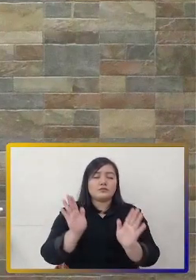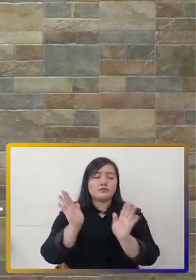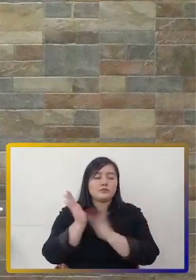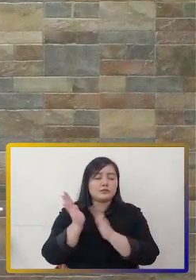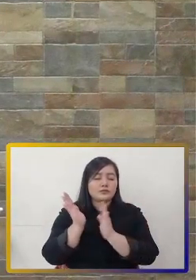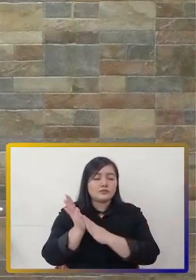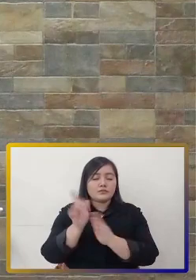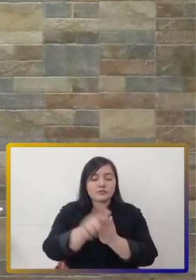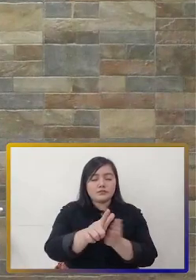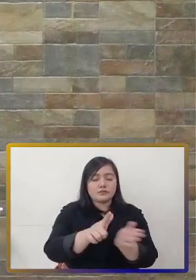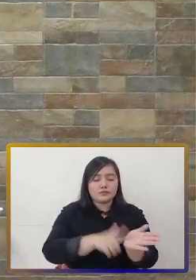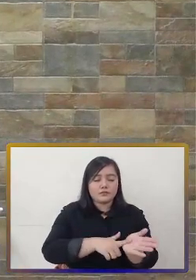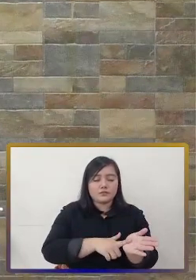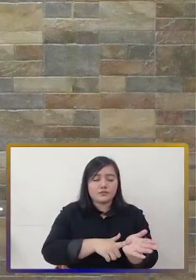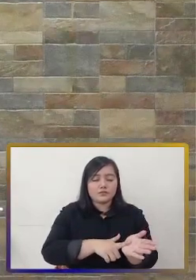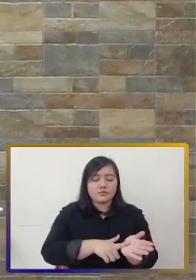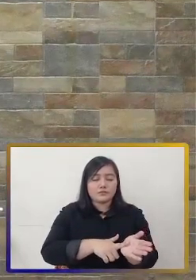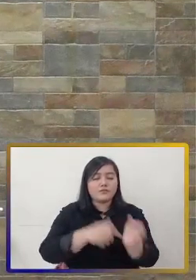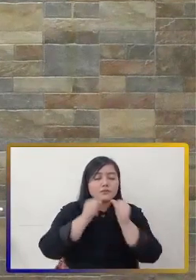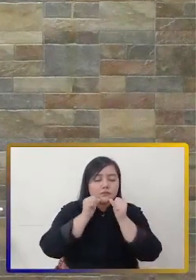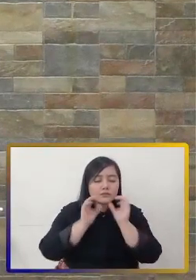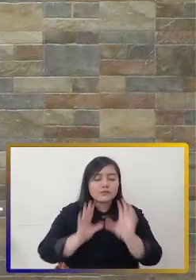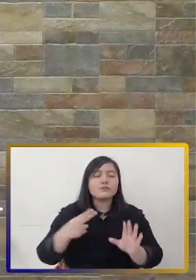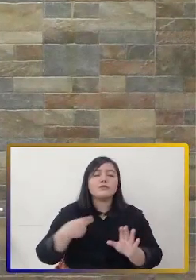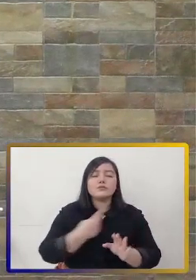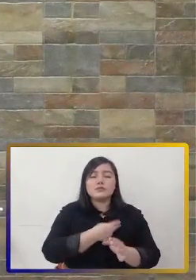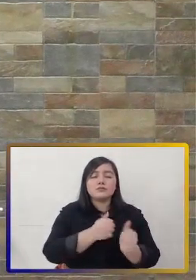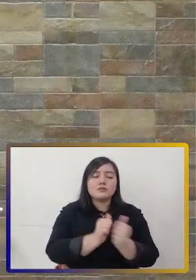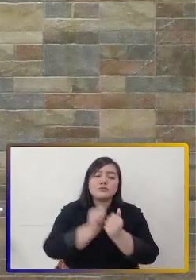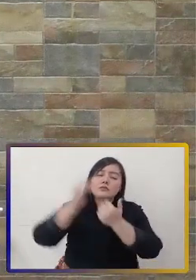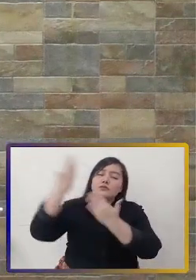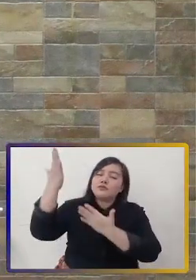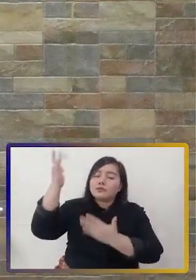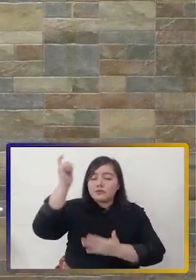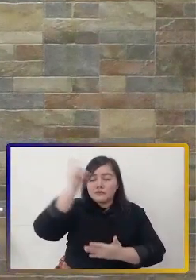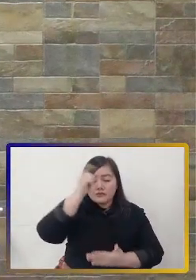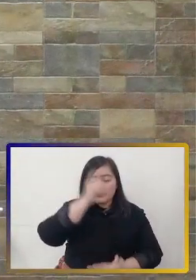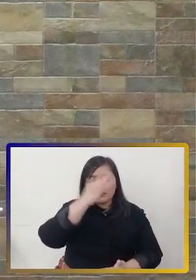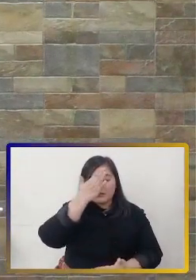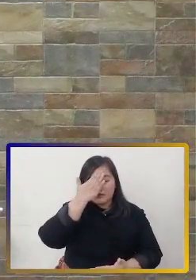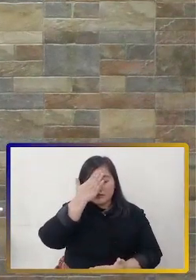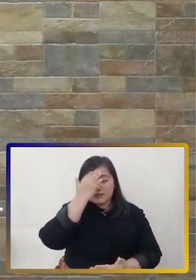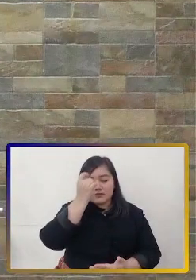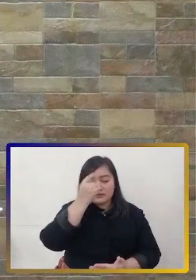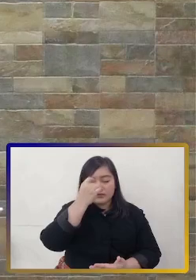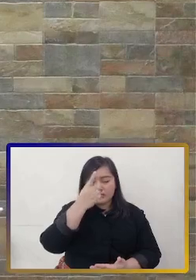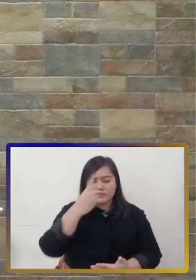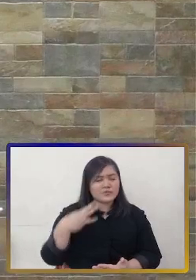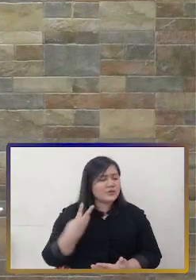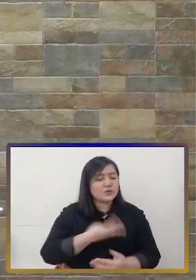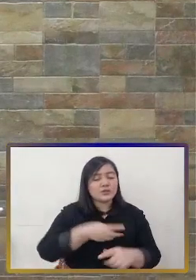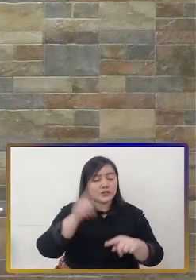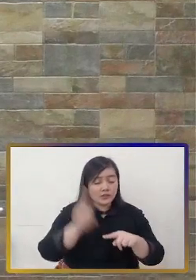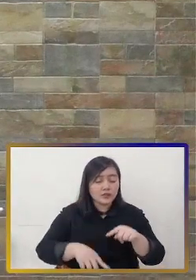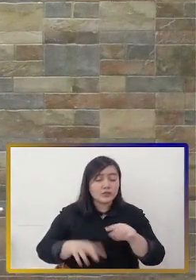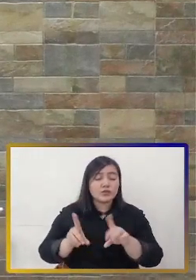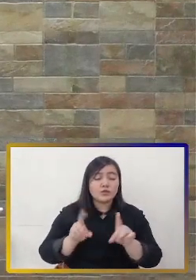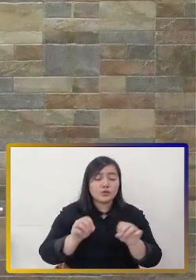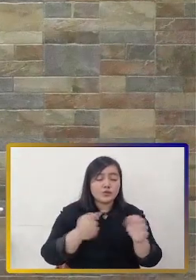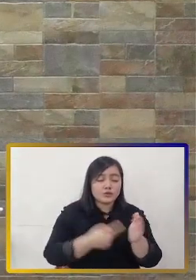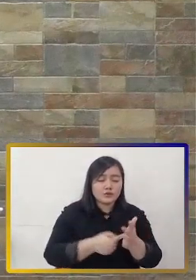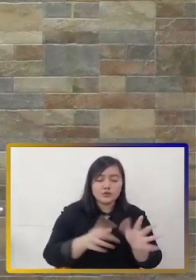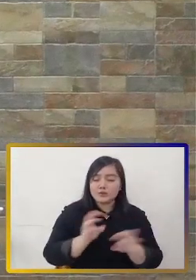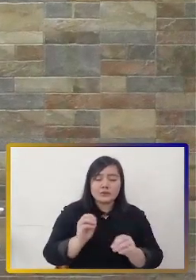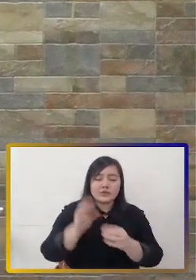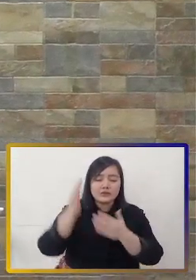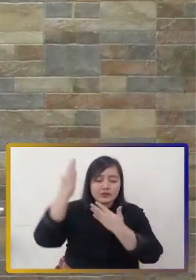bless us, O God, with your wisdom, knowledge, and understanding. We cannot do this without you, O God. We need you. Please be with